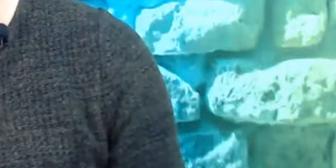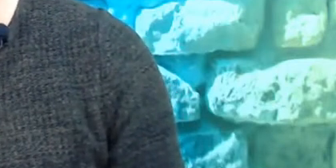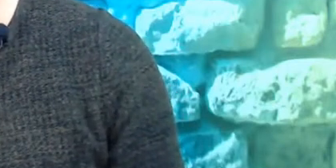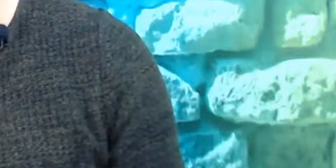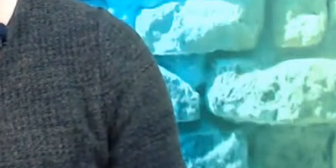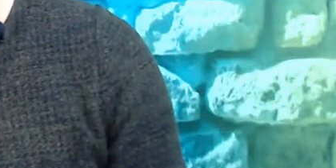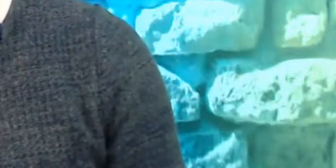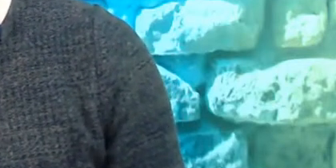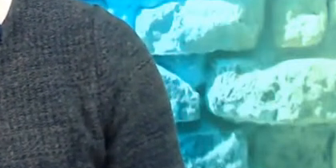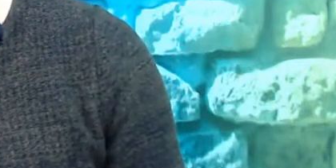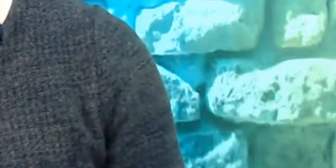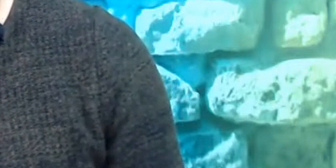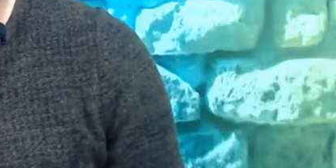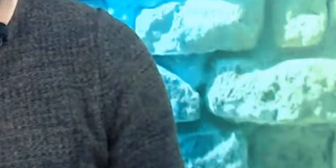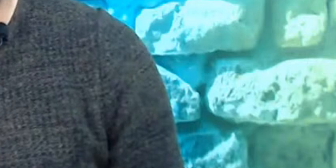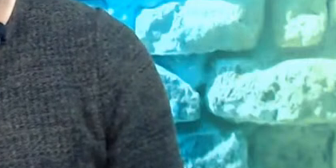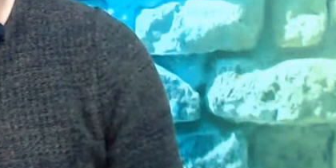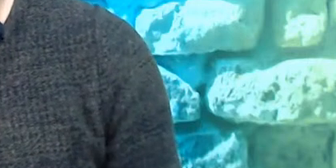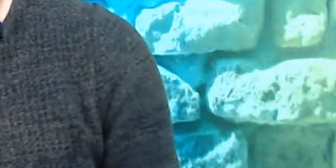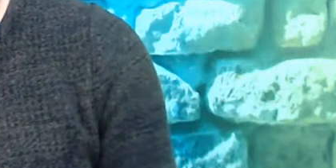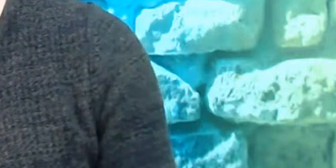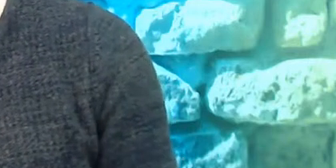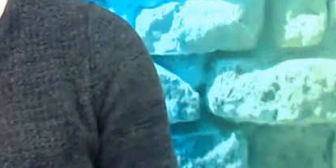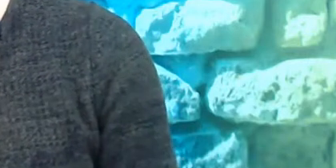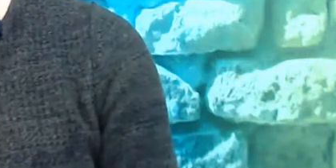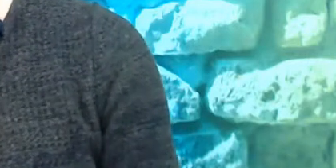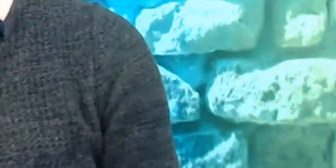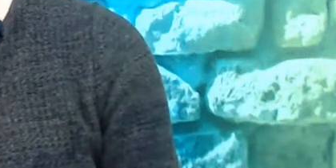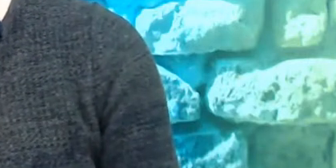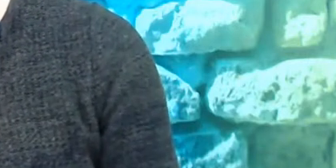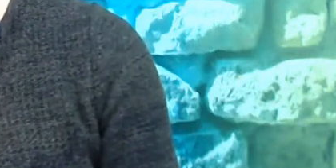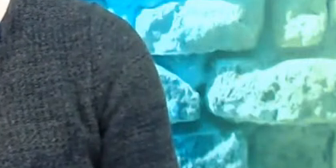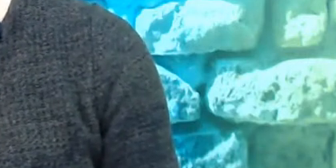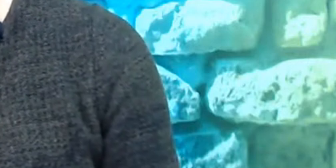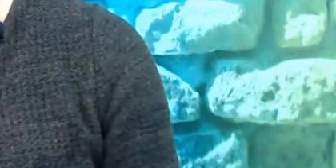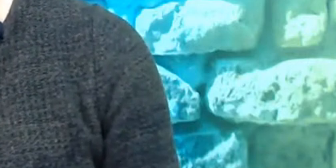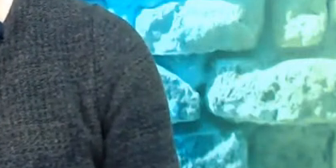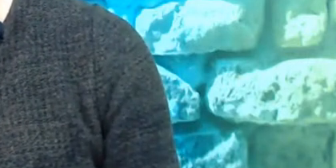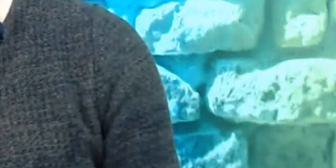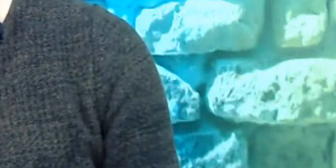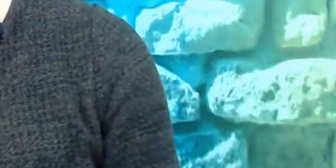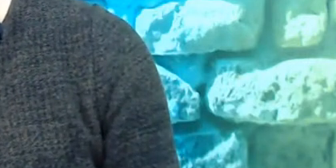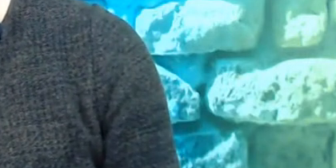eme bu arabin. El-Hosaf başvurenim, hatırıyor benim, Roj başvurenim, hatırıyor benim.